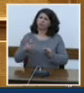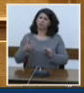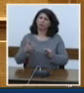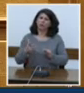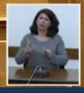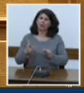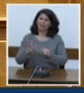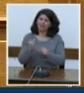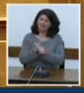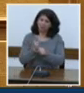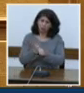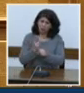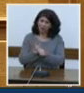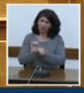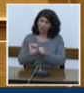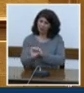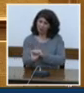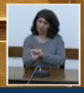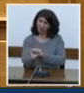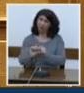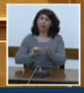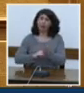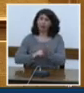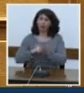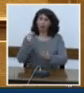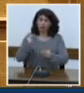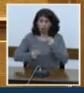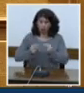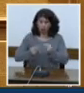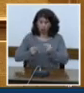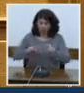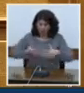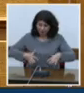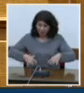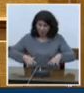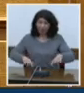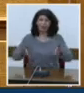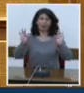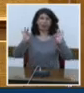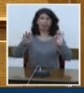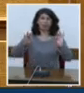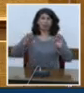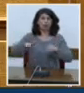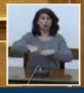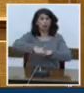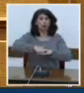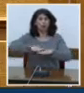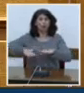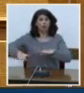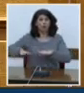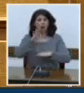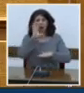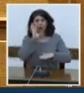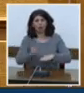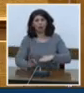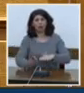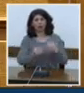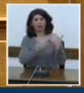βίας να επανέλθει στην αφετηρία της, να επανέλθει στο πεδίο της αλήθειας και της